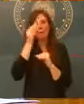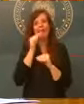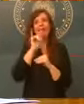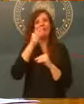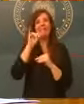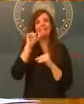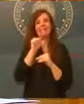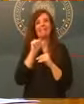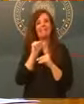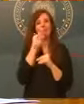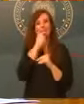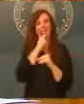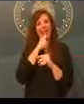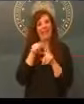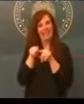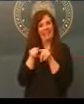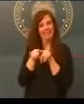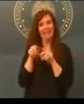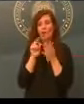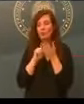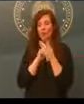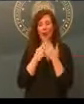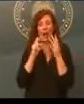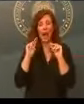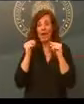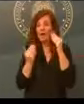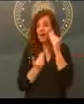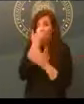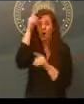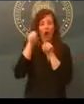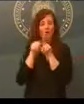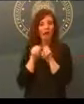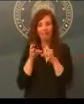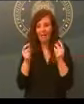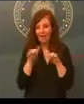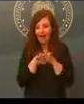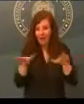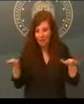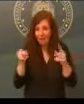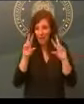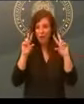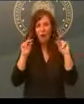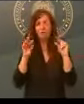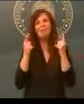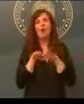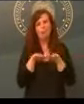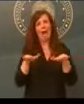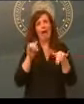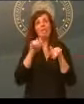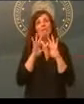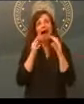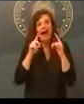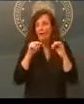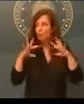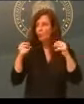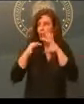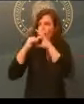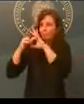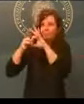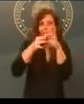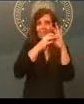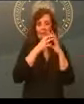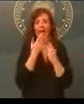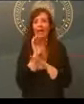scuole innovative, perché ambienti di apprendimento nuovi, non è il banco in sé per sé. È tutto quello che ne nasce. Ne nasce una didattica